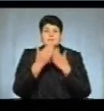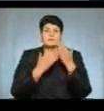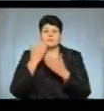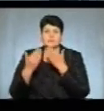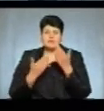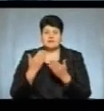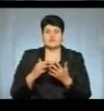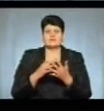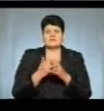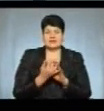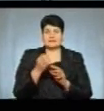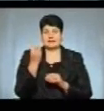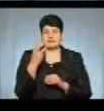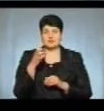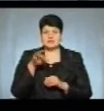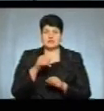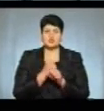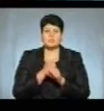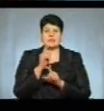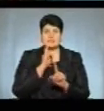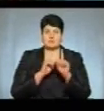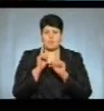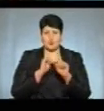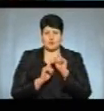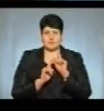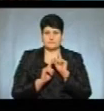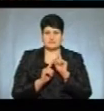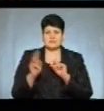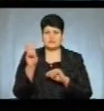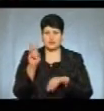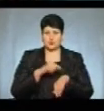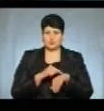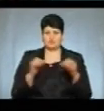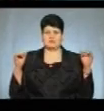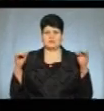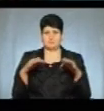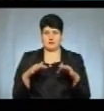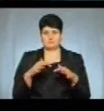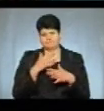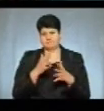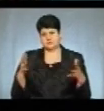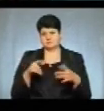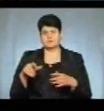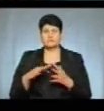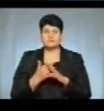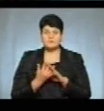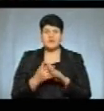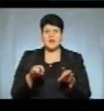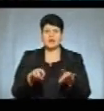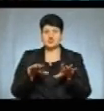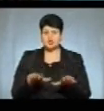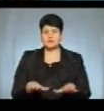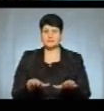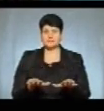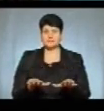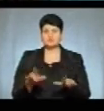селі 13 січня зробили збори. На третю годину зібралося більшість села. Рішили і